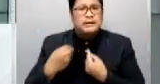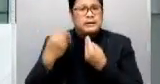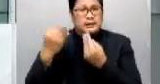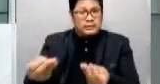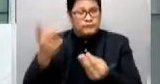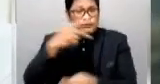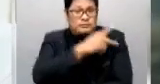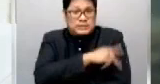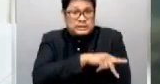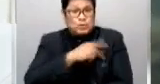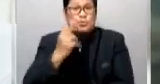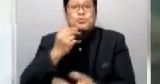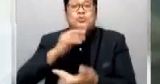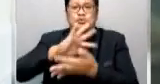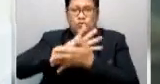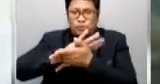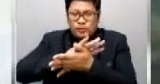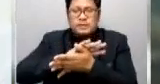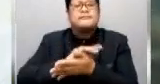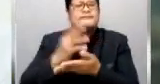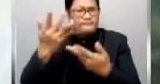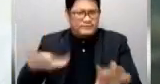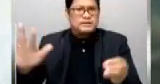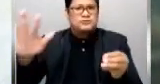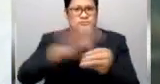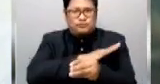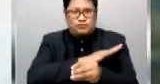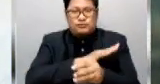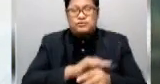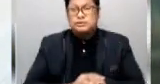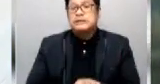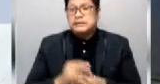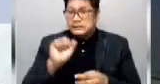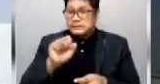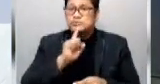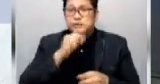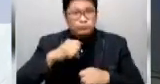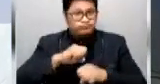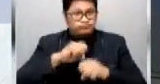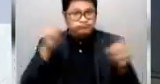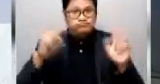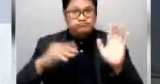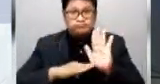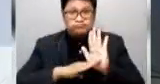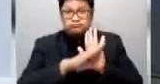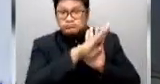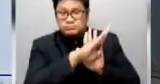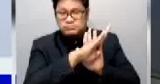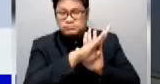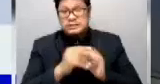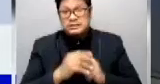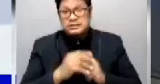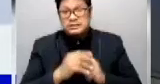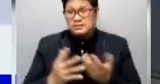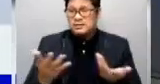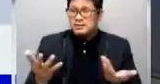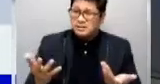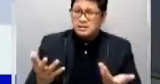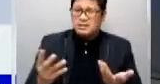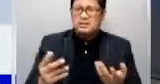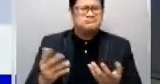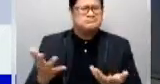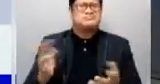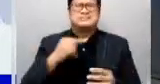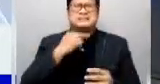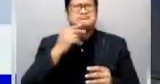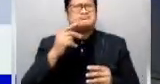COVID, okupado na. Magugulat tayo, tumataas talaga. Pero sasabihin natin alarming is hindi naman kasi